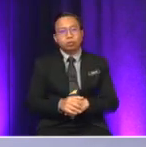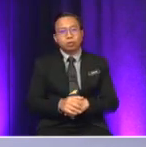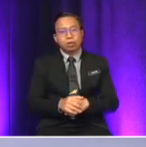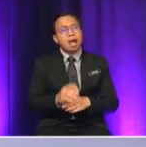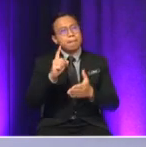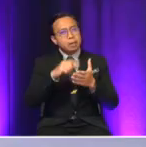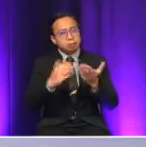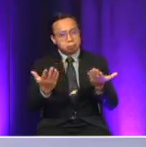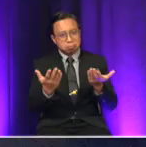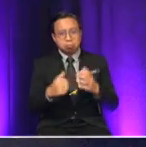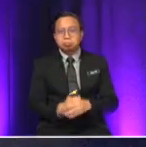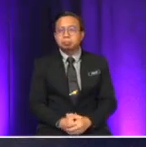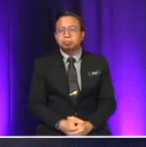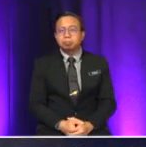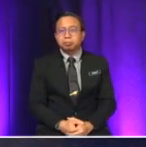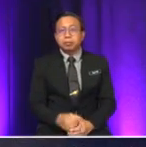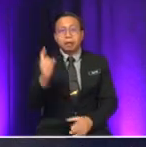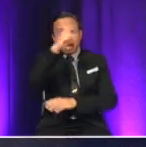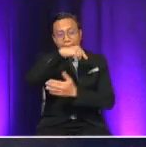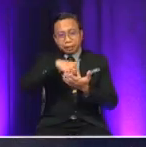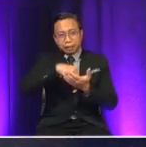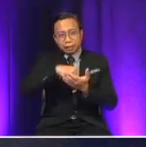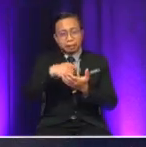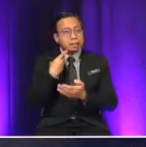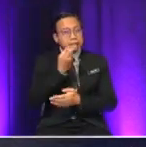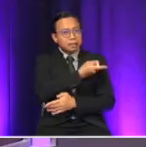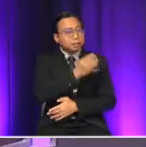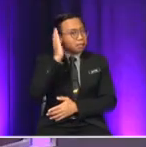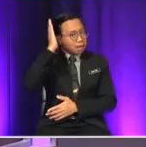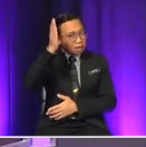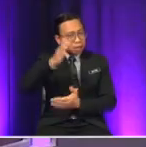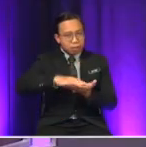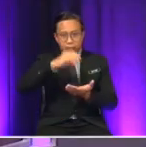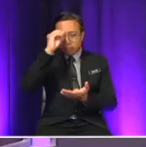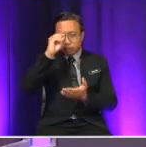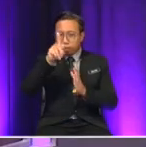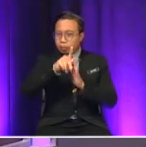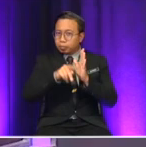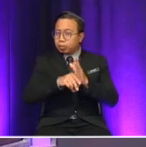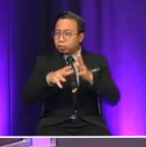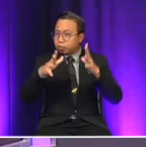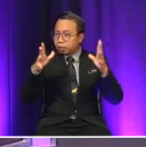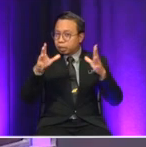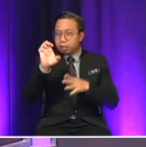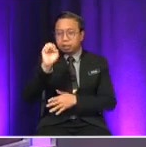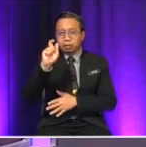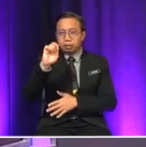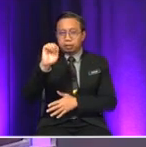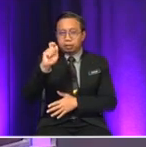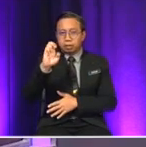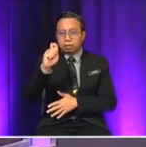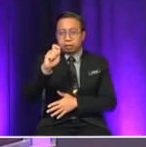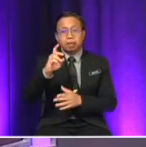adalah apa ya Cikgu? Okey, baik, hari ini sebenarnya kita akan belajar tentang perkembangan estetika dan juga daya